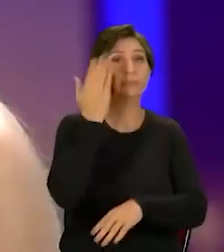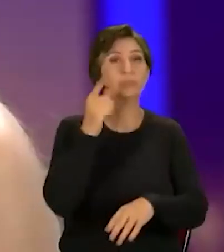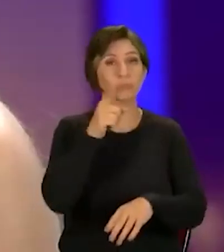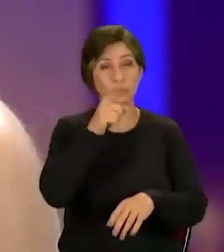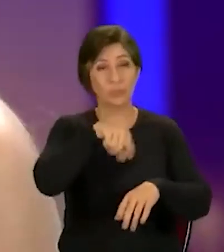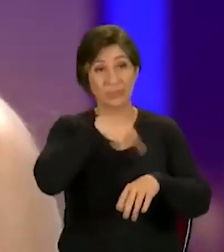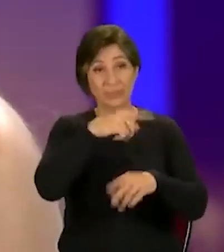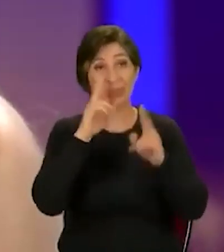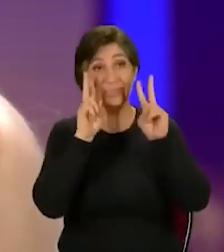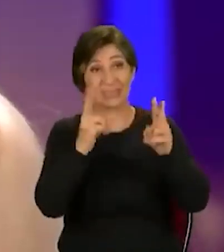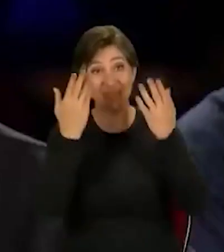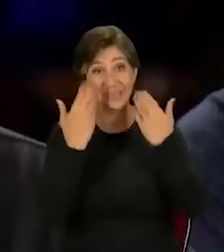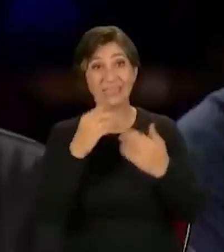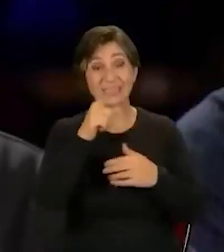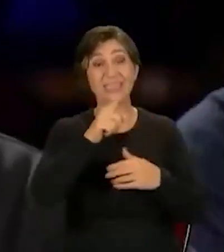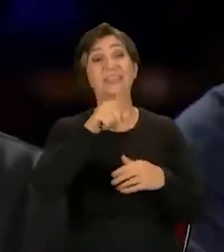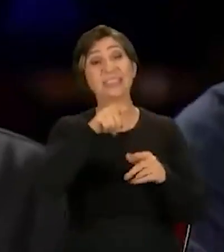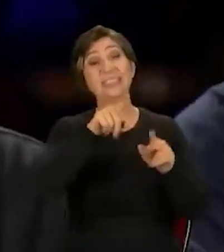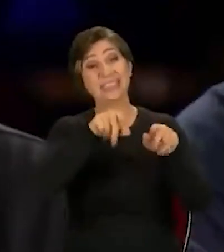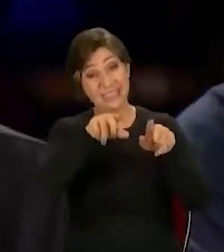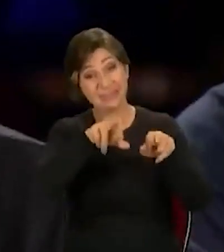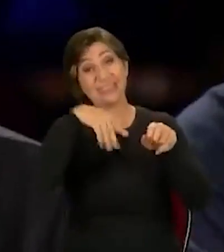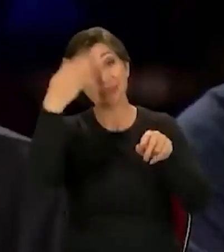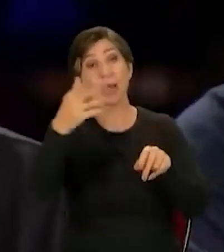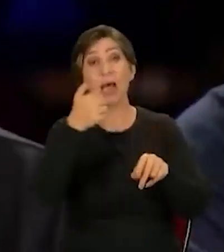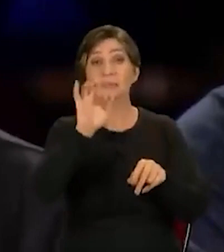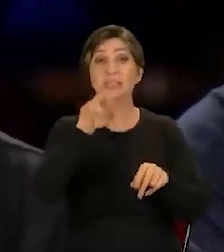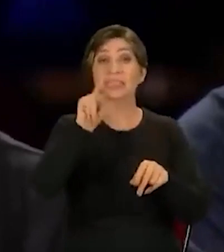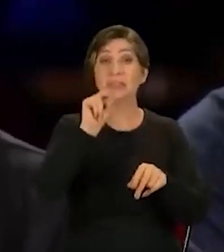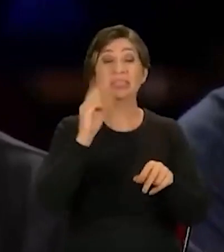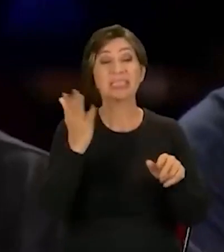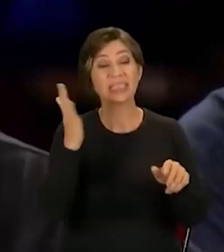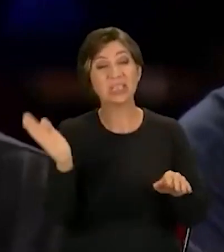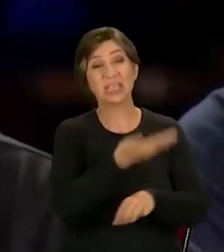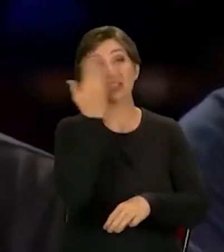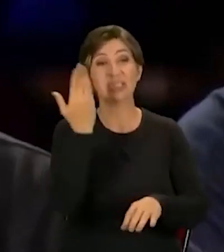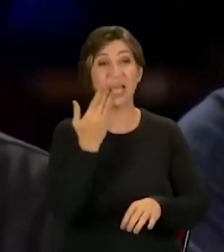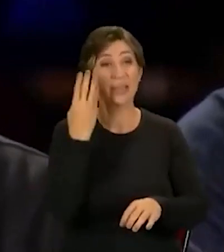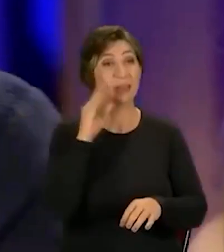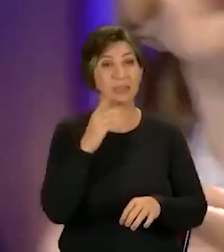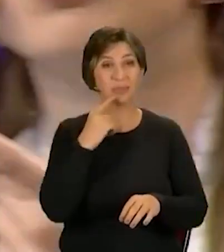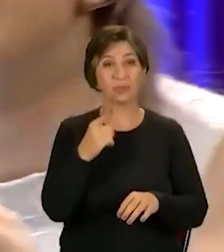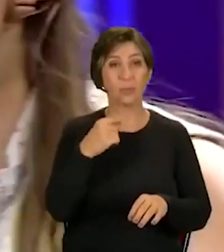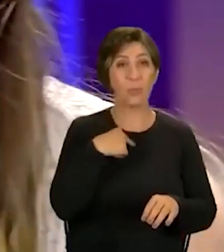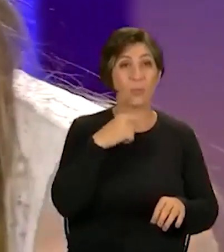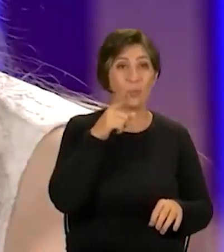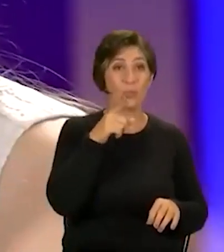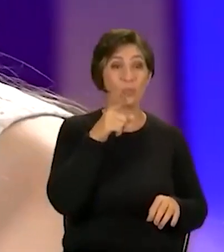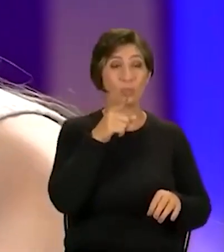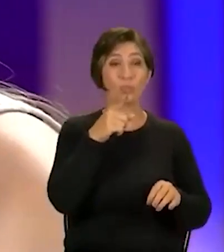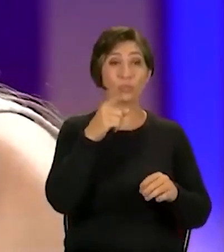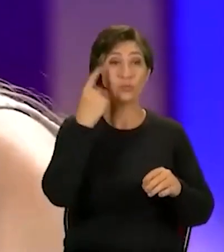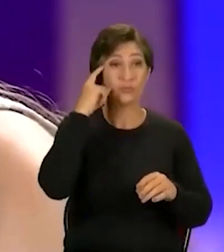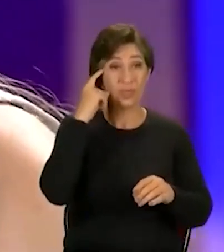izleyin. Bu nesilde siz ve sizden sonrakiler 60-70'ine geldiğinde nasıl geçti anlamadık, çok daha fazla söylenecek bir şey olacak. Ben kesinlikle yalnız bu şeyin